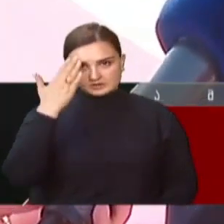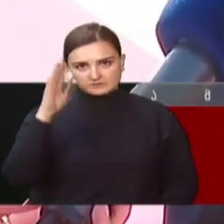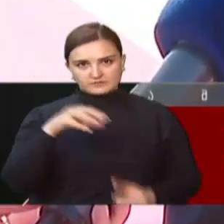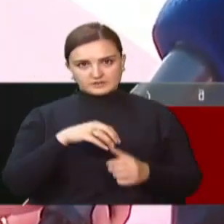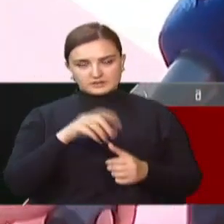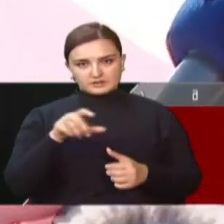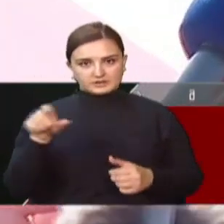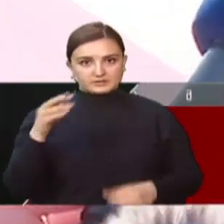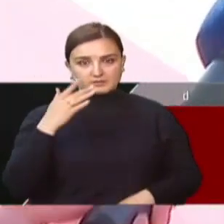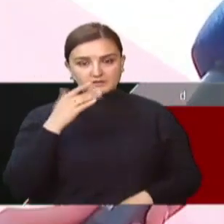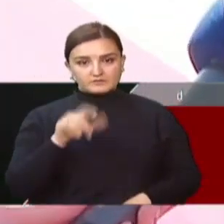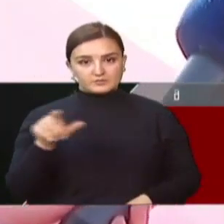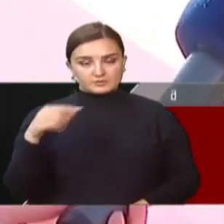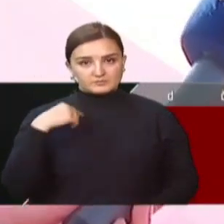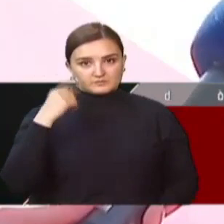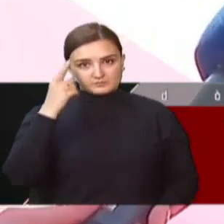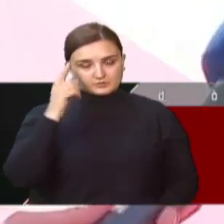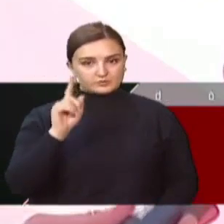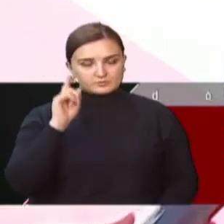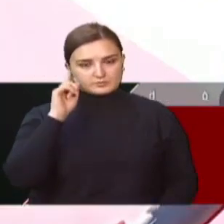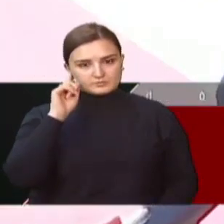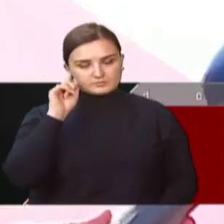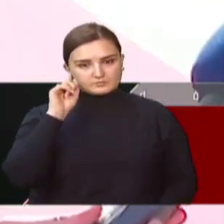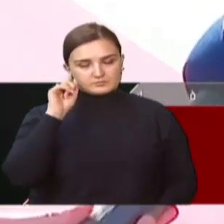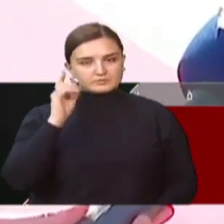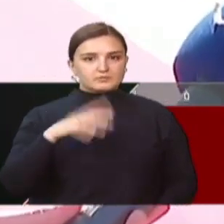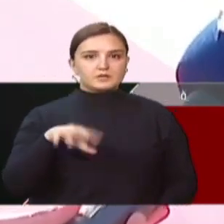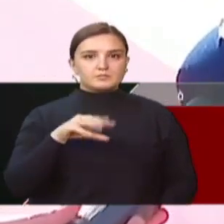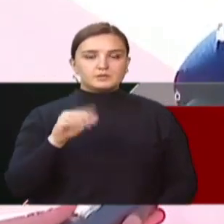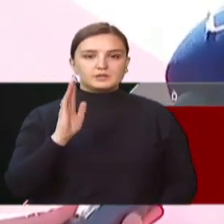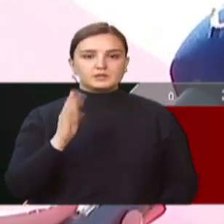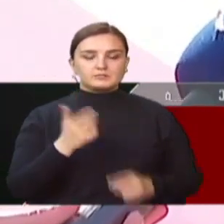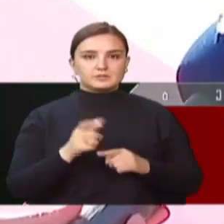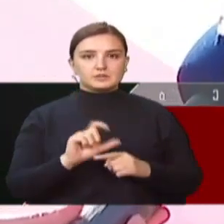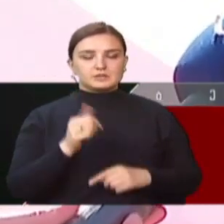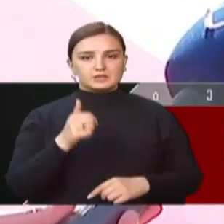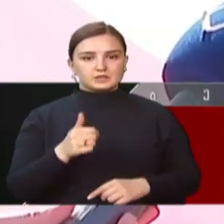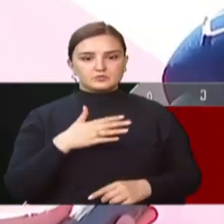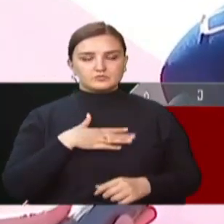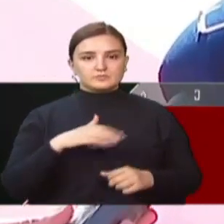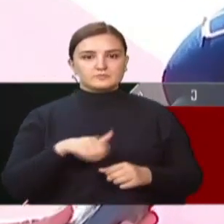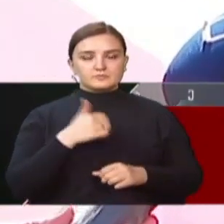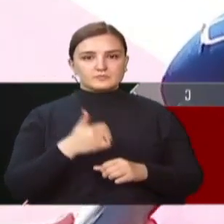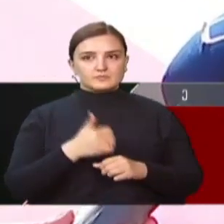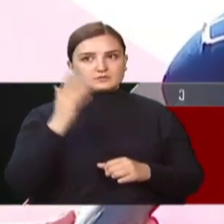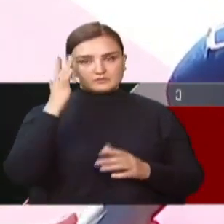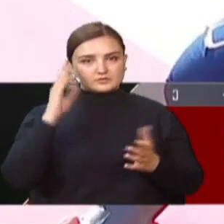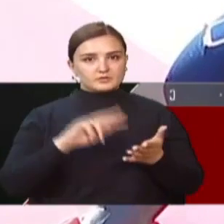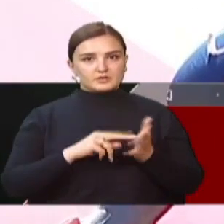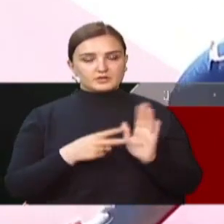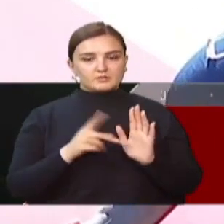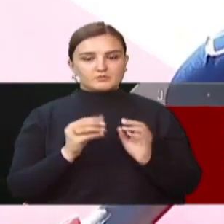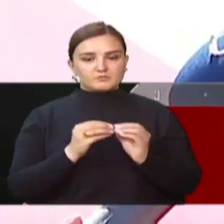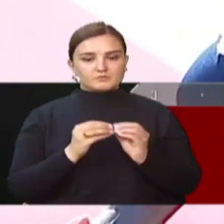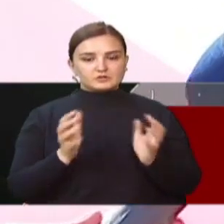ლიდერებთან, ევროპელ ლიდერებთან და მე ვფიქრობ რომ ყველაფერი იქნება ძალიან კარგად. ჩვენი მთავარი ამოცანა არის რომ შევინარჩუნოთ